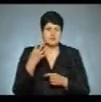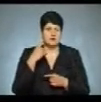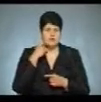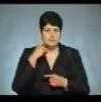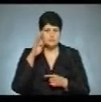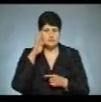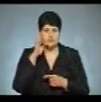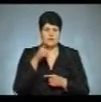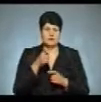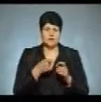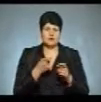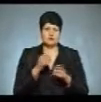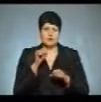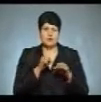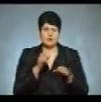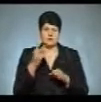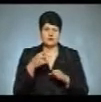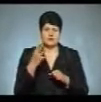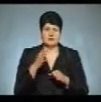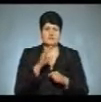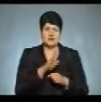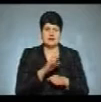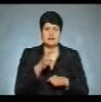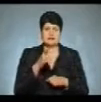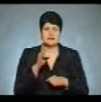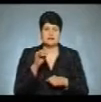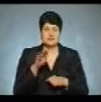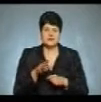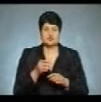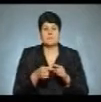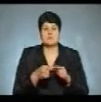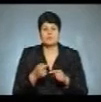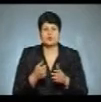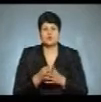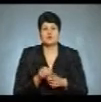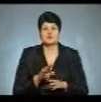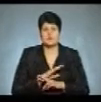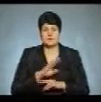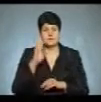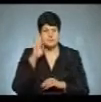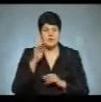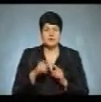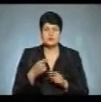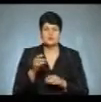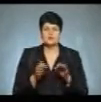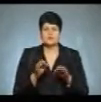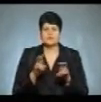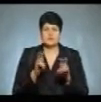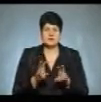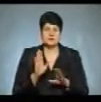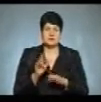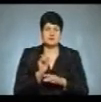підозрюють у побитті 20-річного тернополянина Віталія Гнатишина, що призвело до загибелі хлопця. Наступне судове засідання